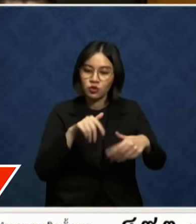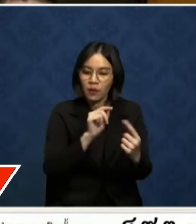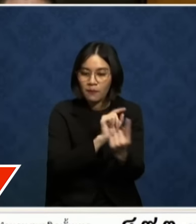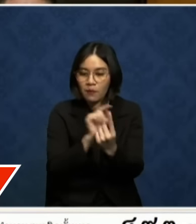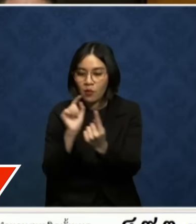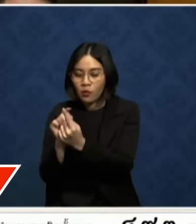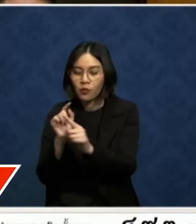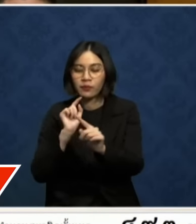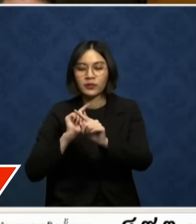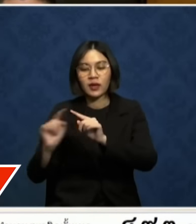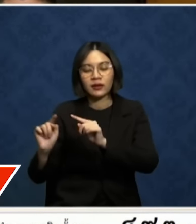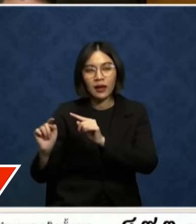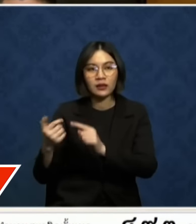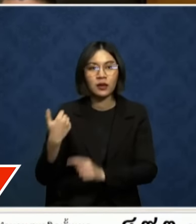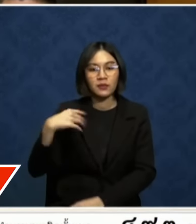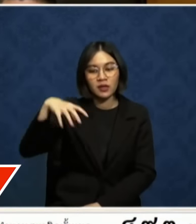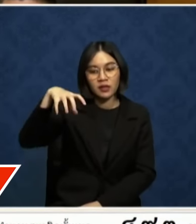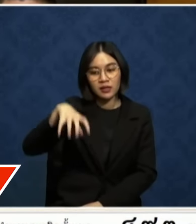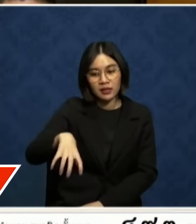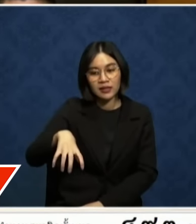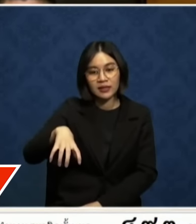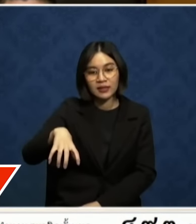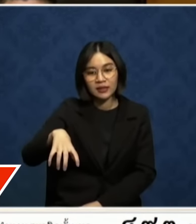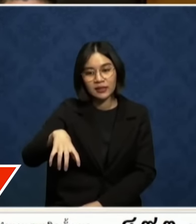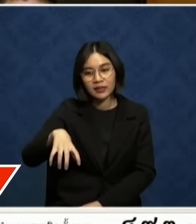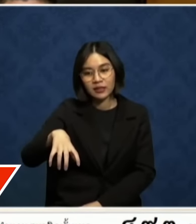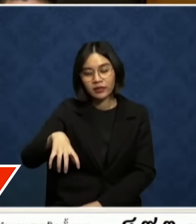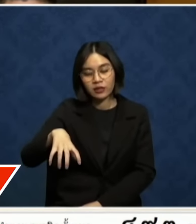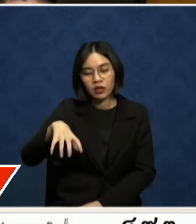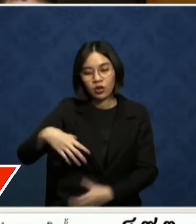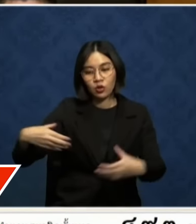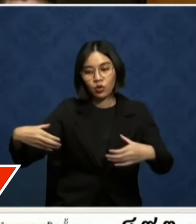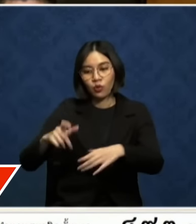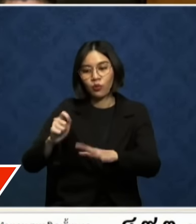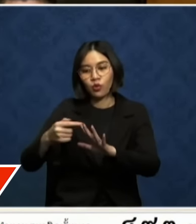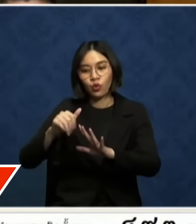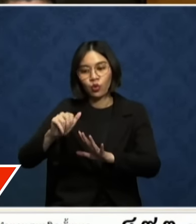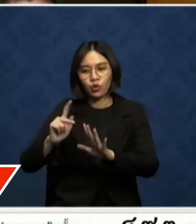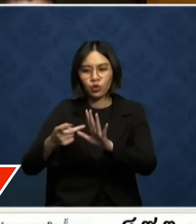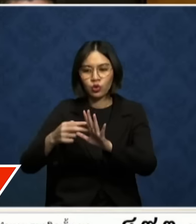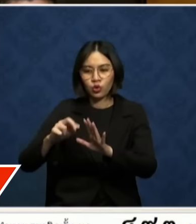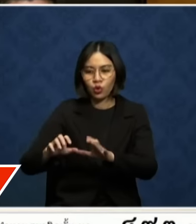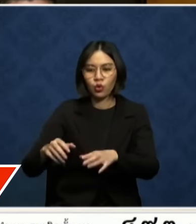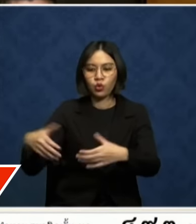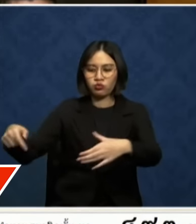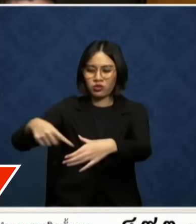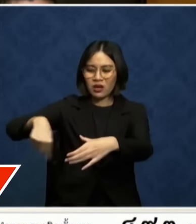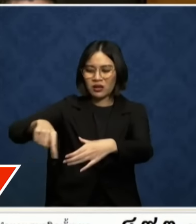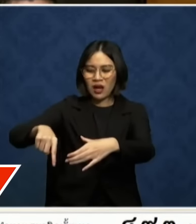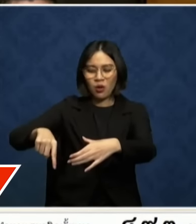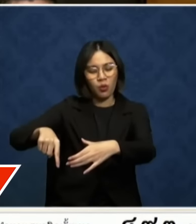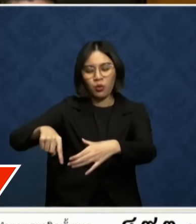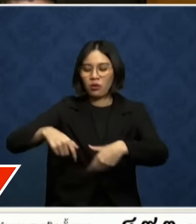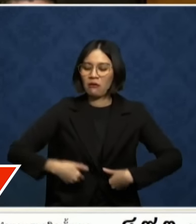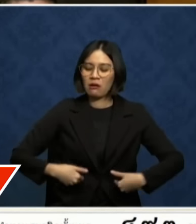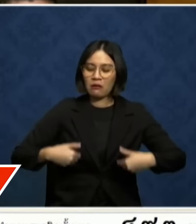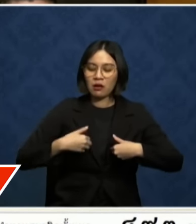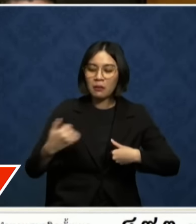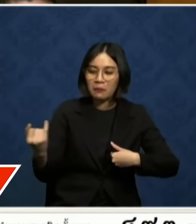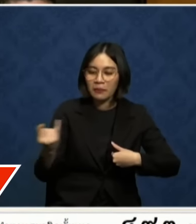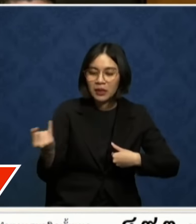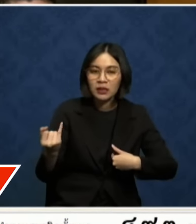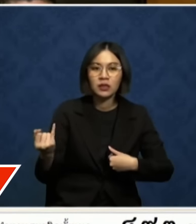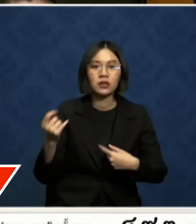สถานที่มีการกักกันชาวโรฮิงญาหรืออุยกูเนี่ยเราจะพบว่าสภาพความเป็นอยู่แย่มากนะครับถ้าเปรียบเทียบสภาพความเป็นอยู่ไม่ว่า